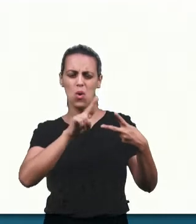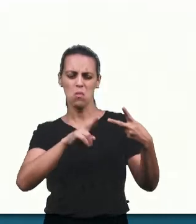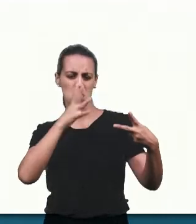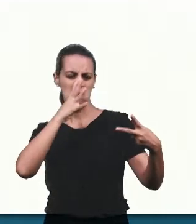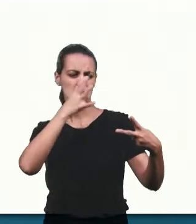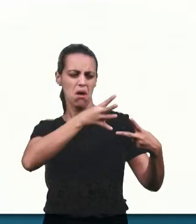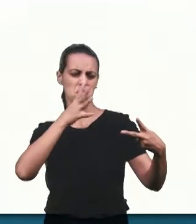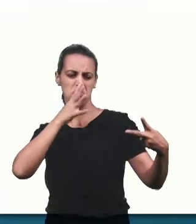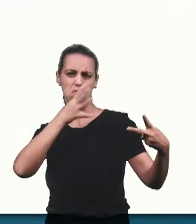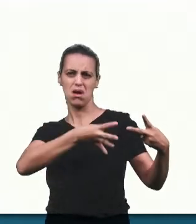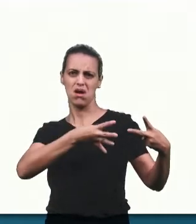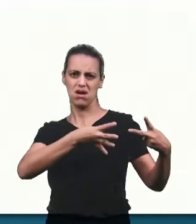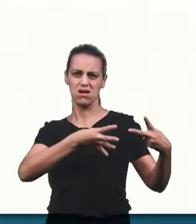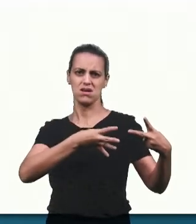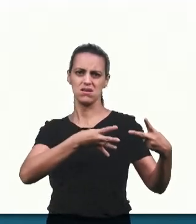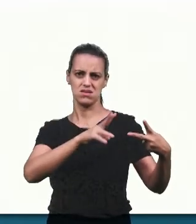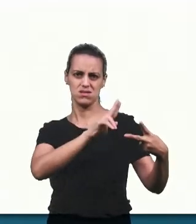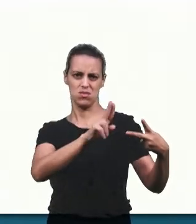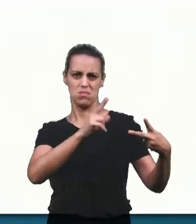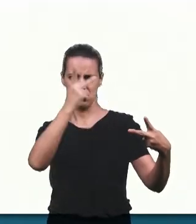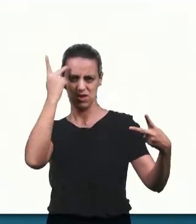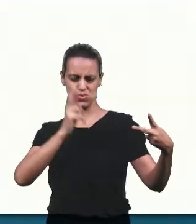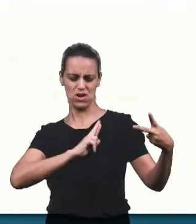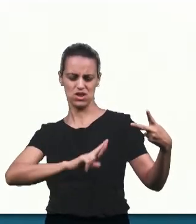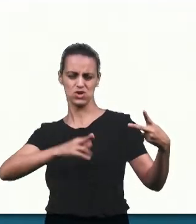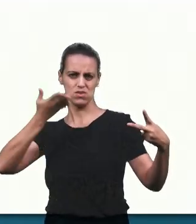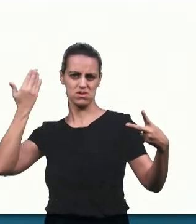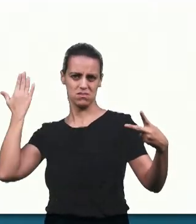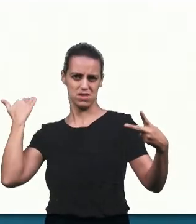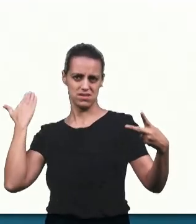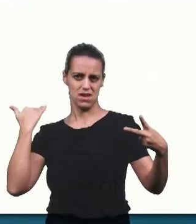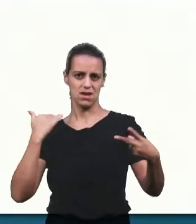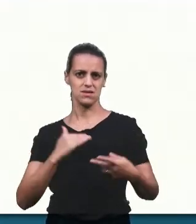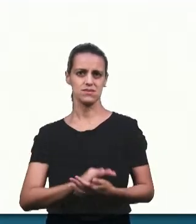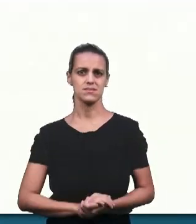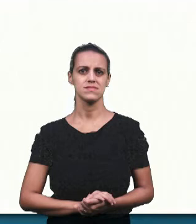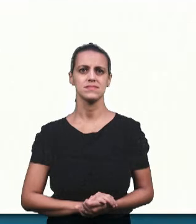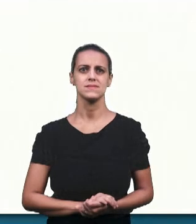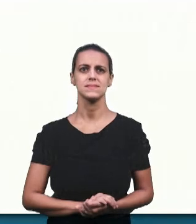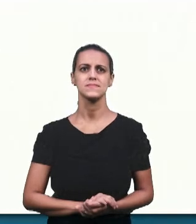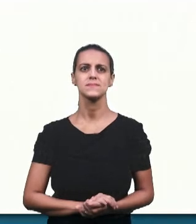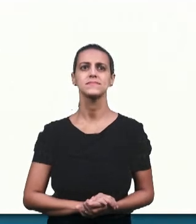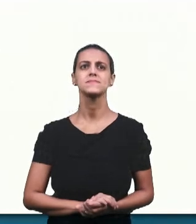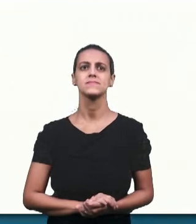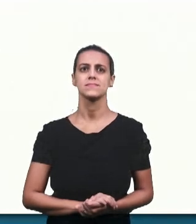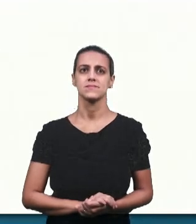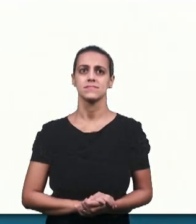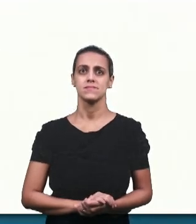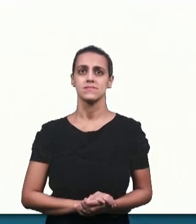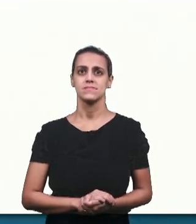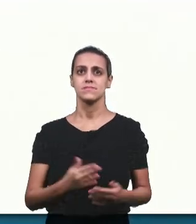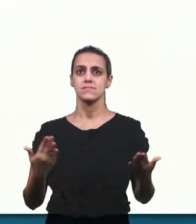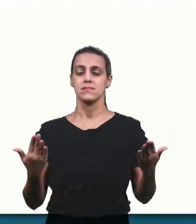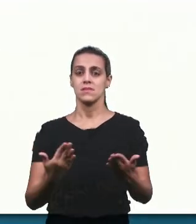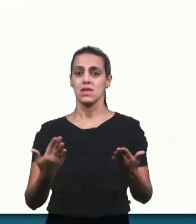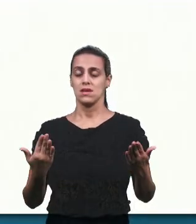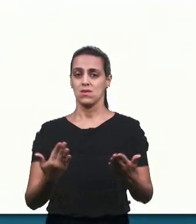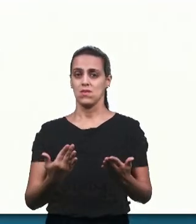de l'époque. Ça, c'est la question 5 pour toutes les personnes ici. Maintenant, pour